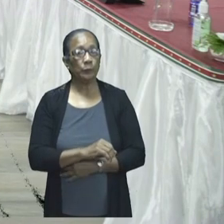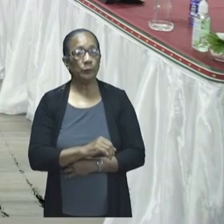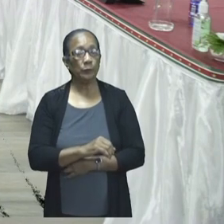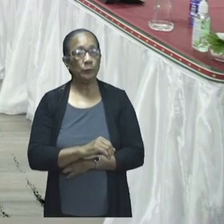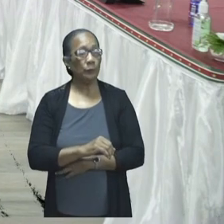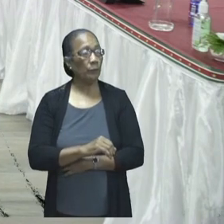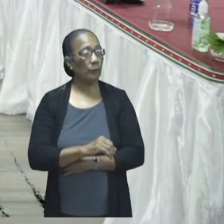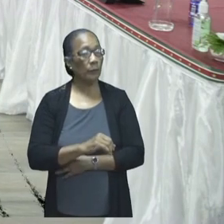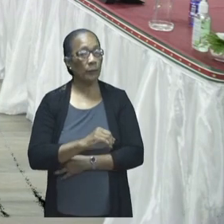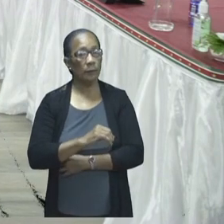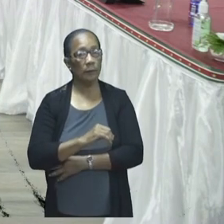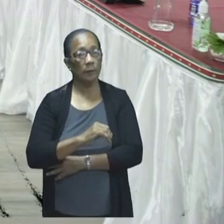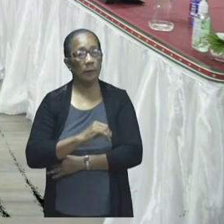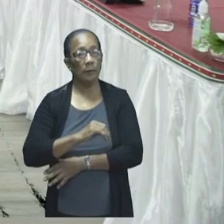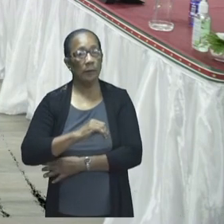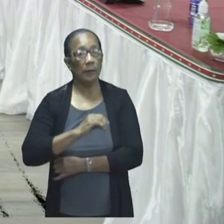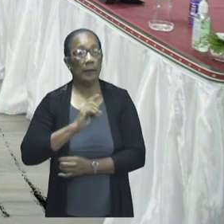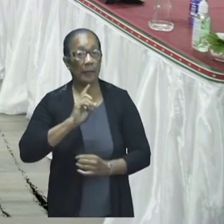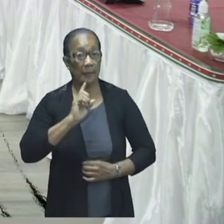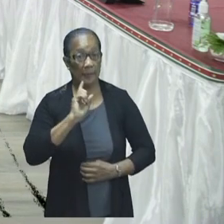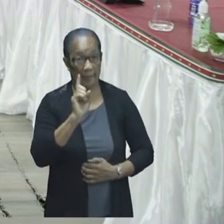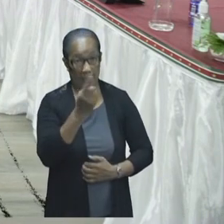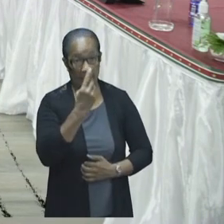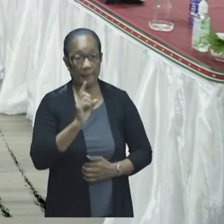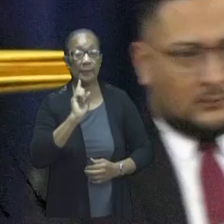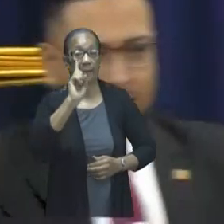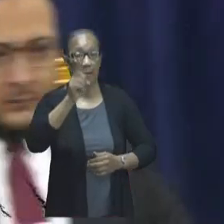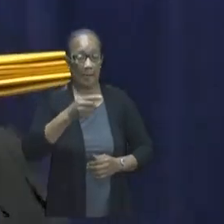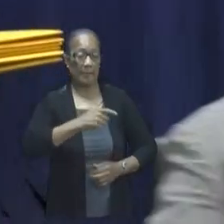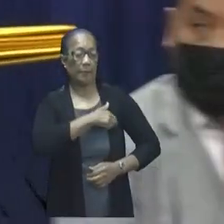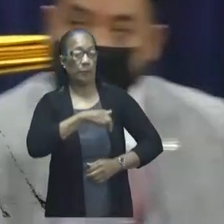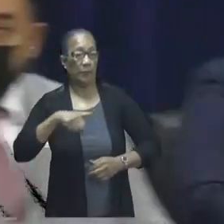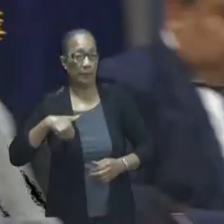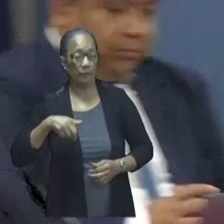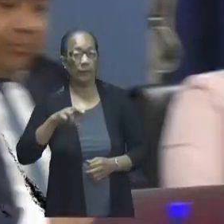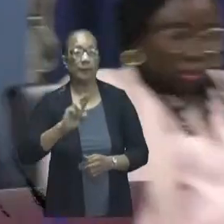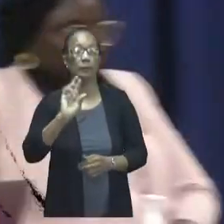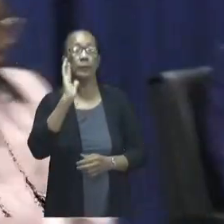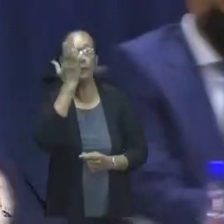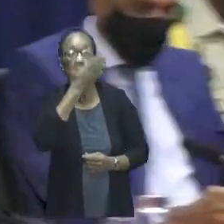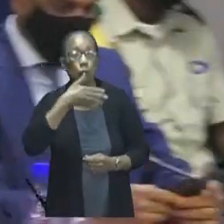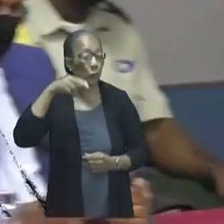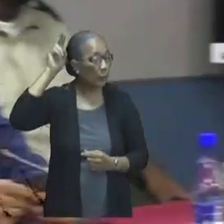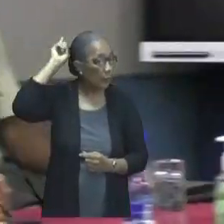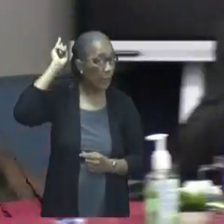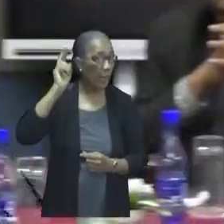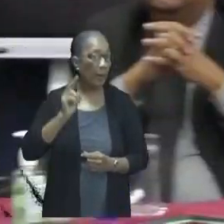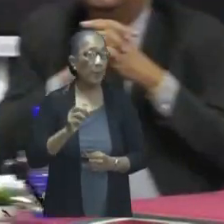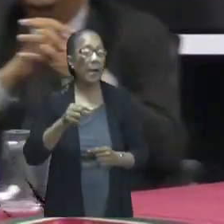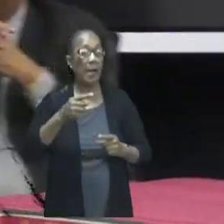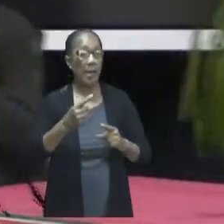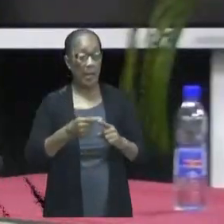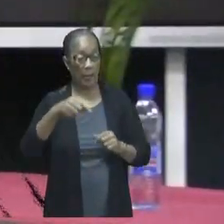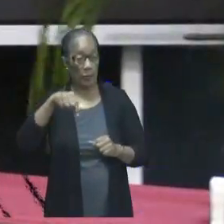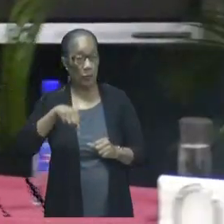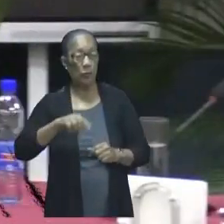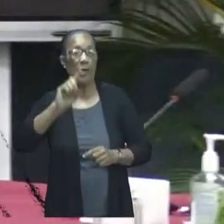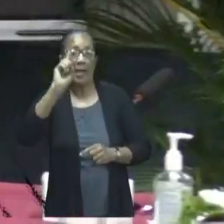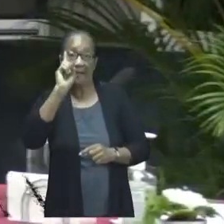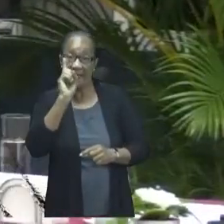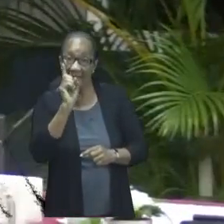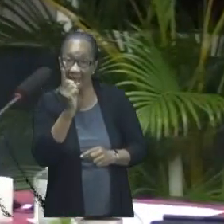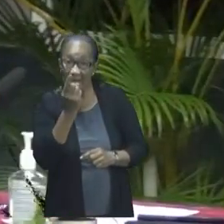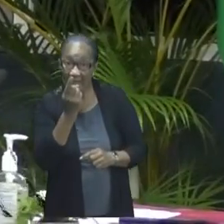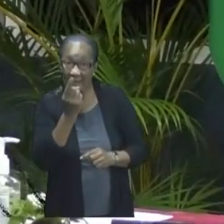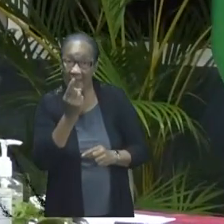als ik mee weg gemaakt naar de president van de republiek suriname en aan hem geef het eerste exemplaar